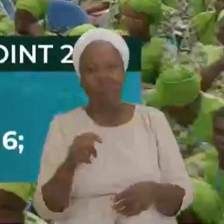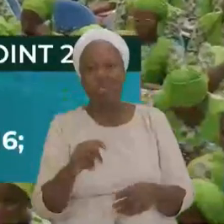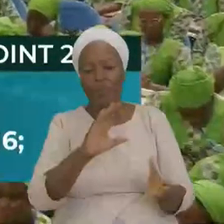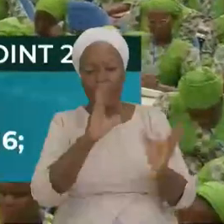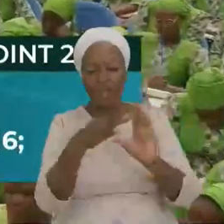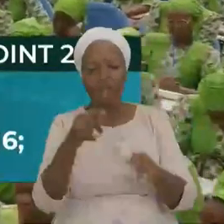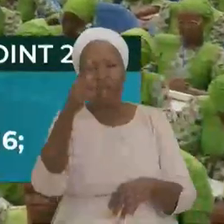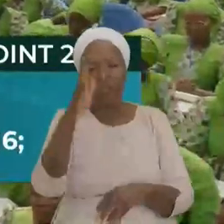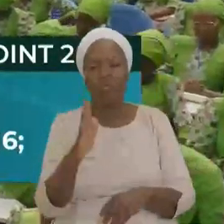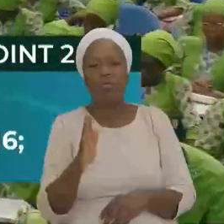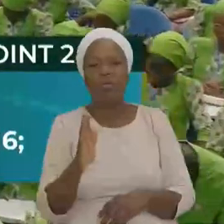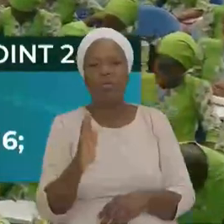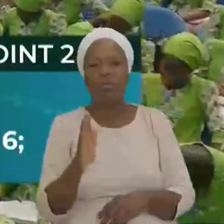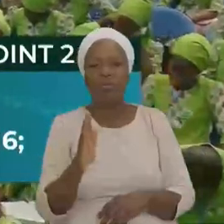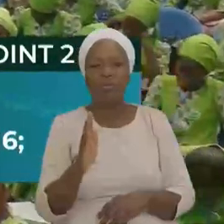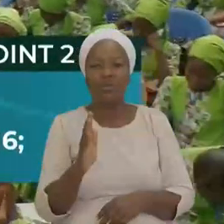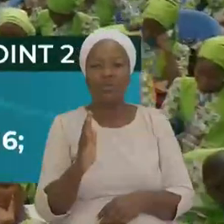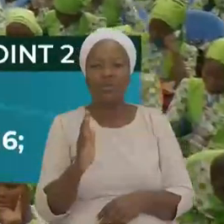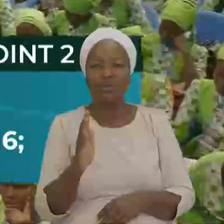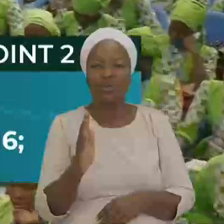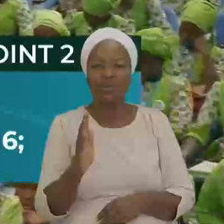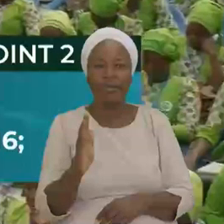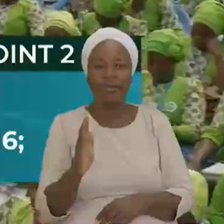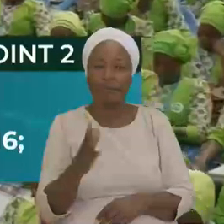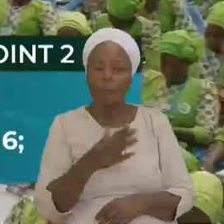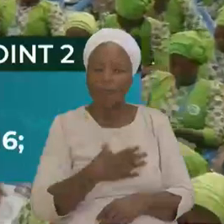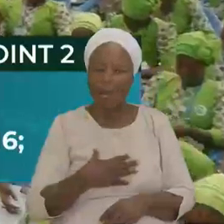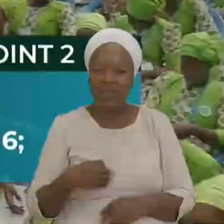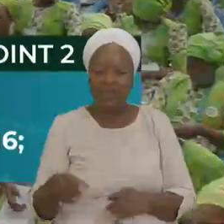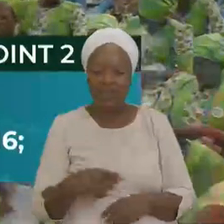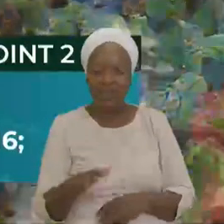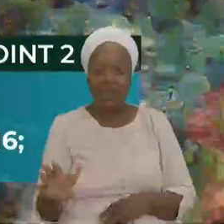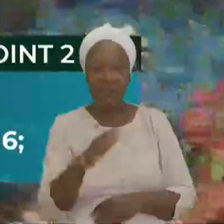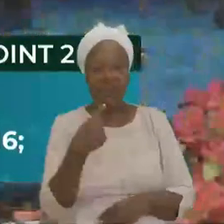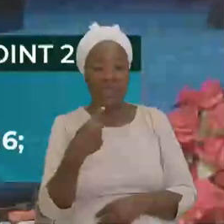Plusieurs croyants ne sont pas conscients de la présence de Dieu.